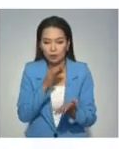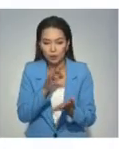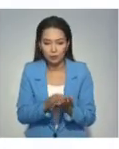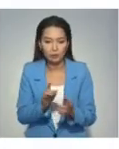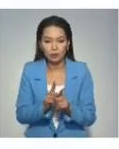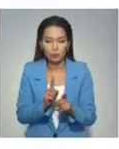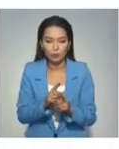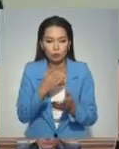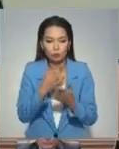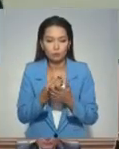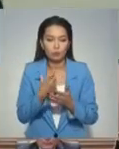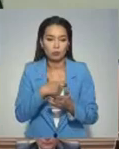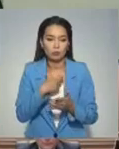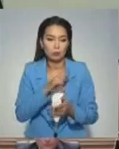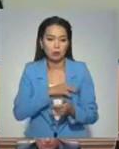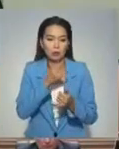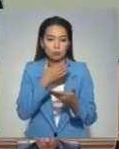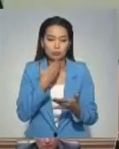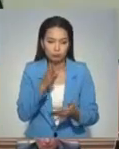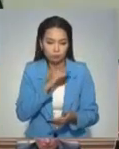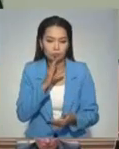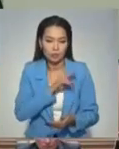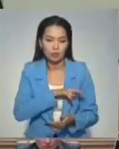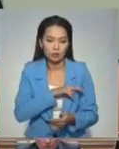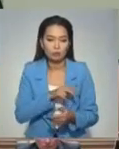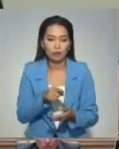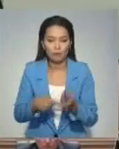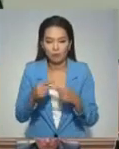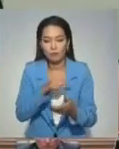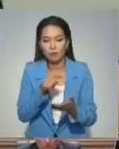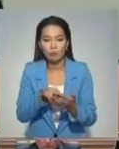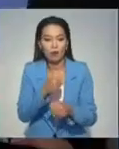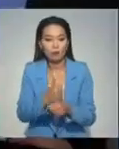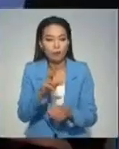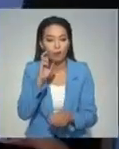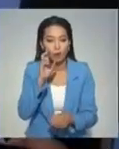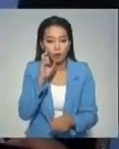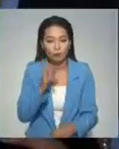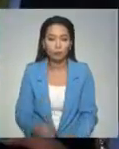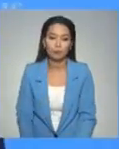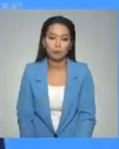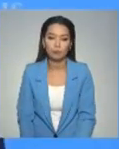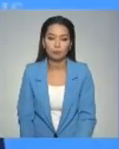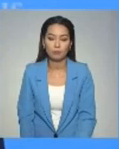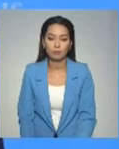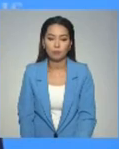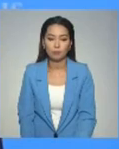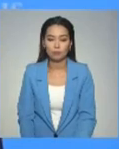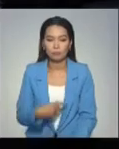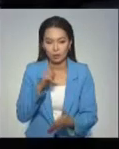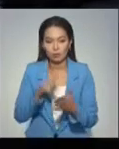в своих способностях. Некоторые из них попытались вернуть вопрос главе государства. Я лично готов. Я вижу